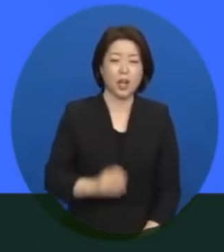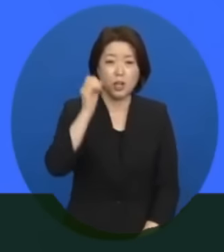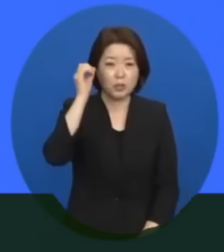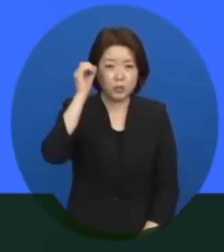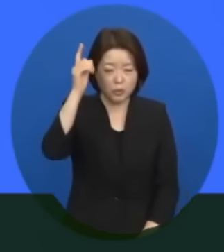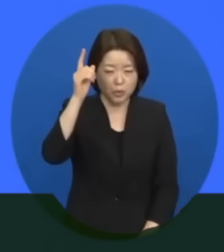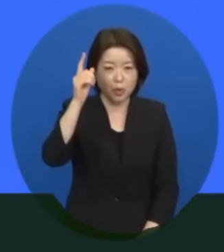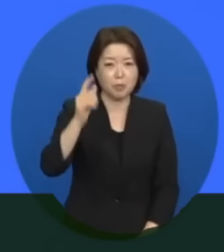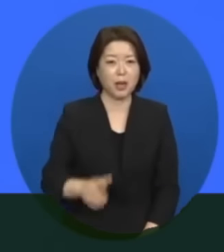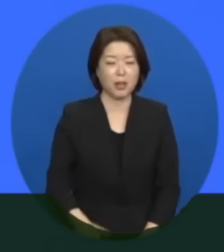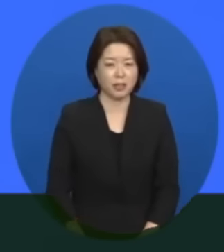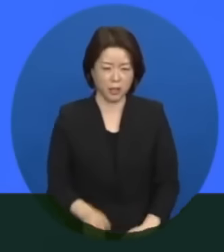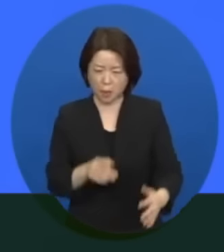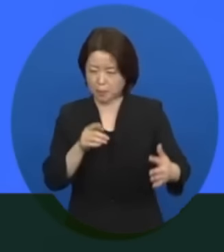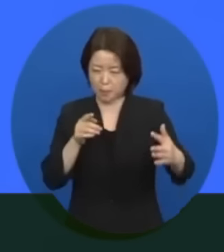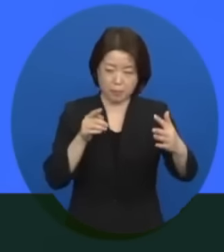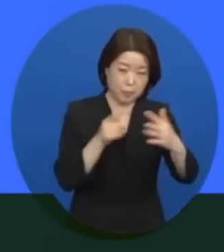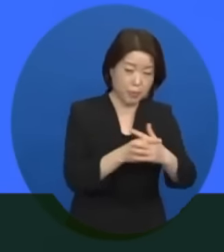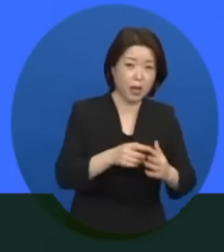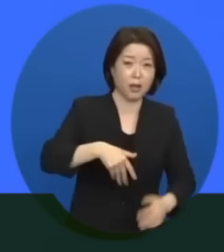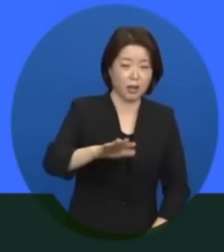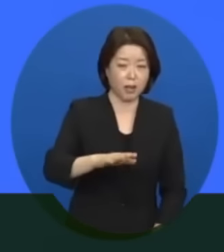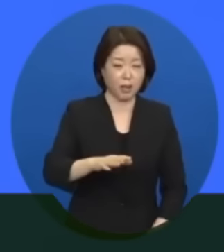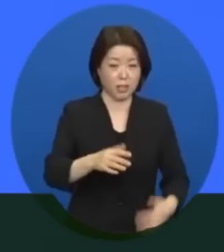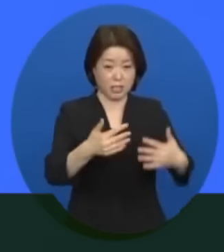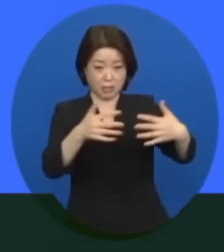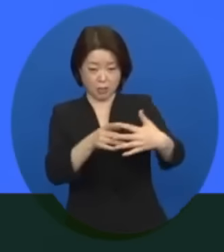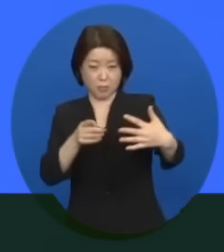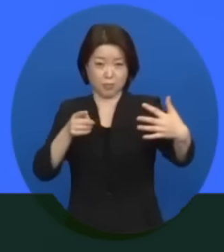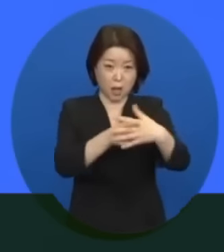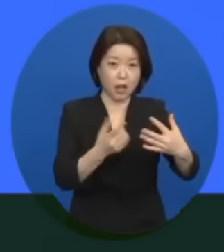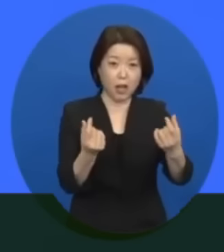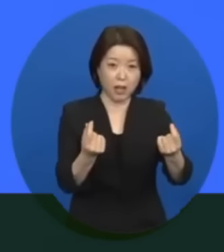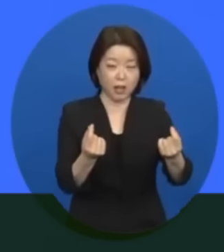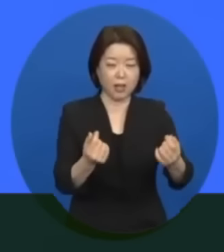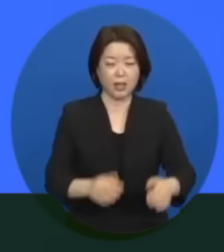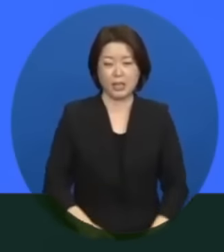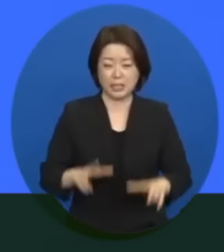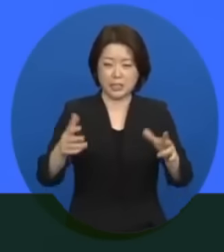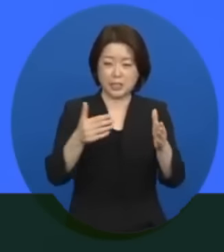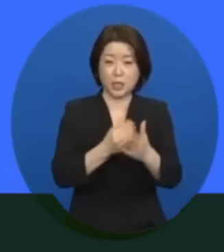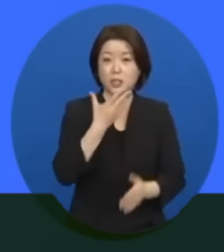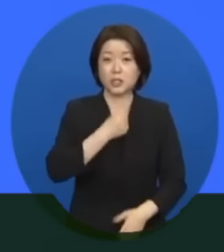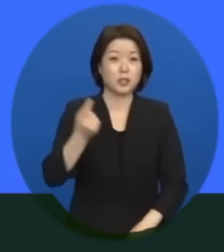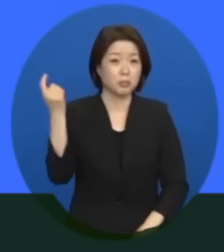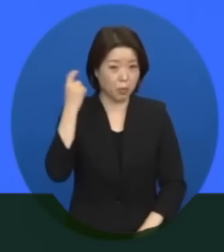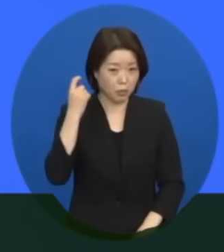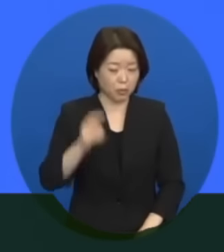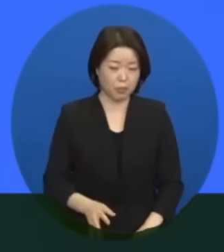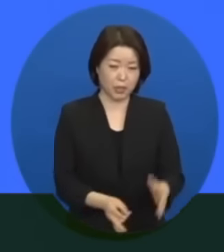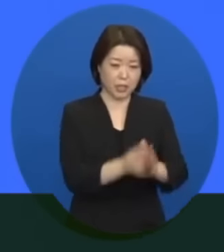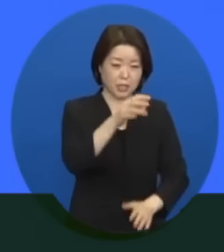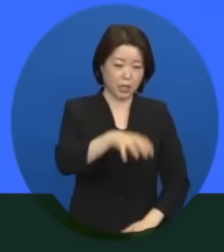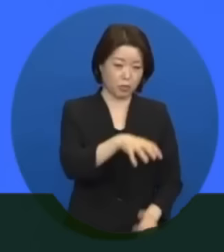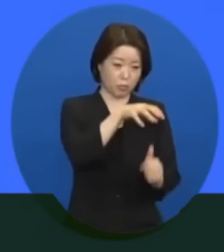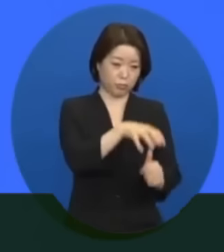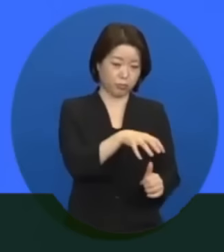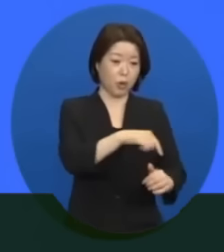돌파를 이루어내 시죠 돌파가 뚫고 나가는 거 아닙니까 참 지금까지이 복음이요 주로 예루살렘에 갇혀